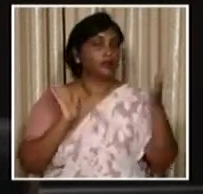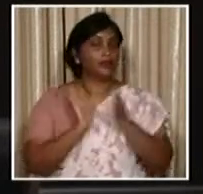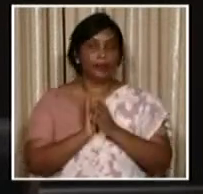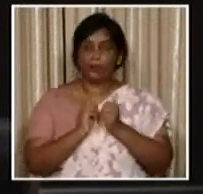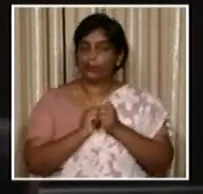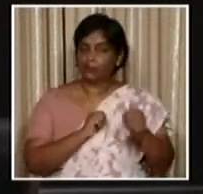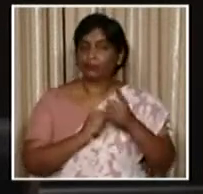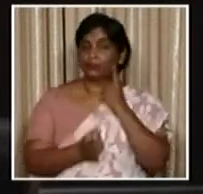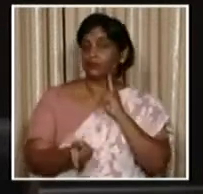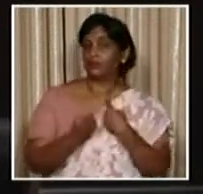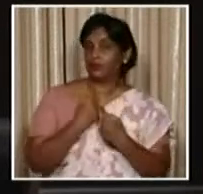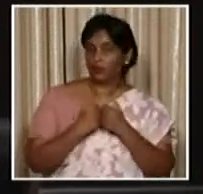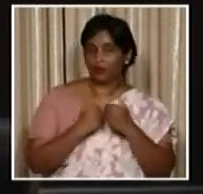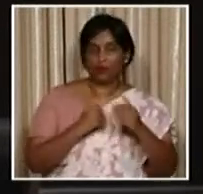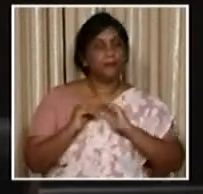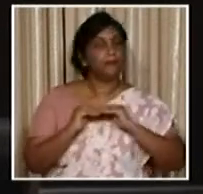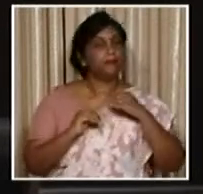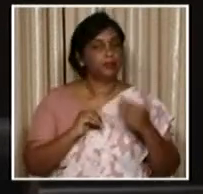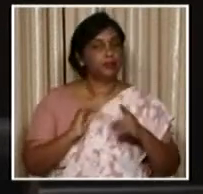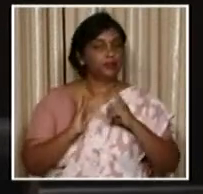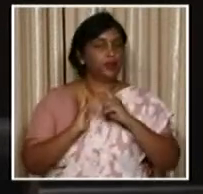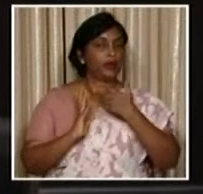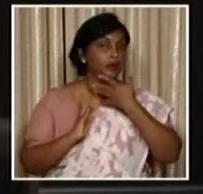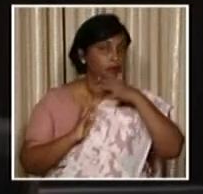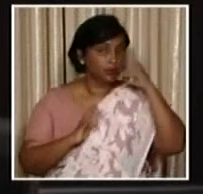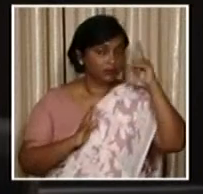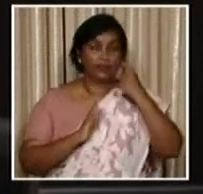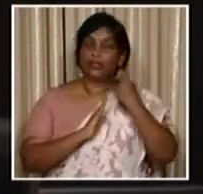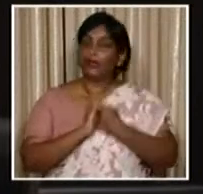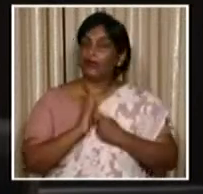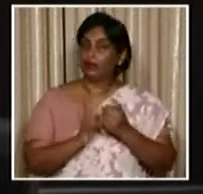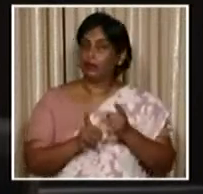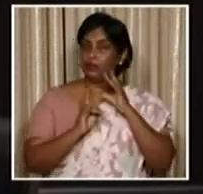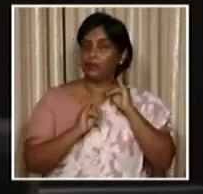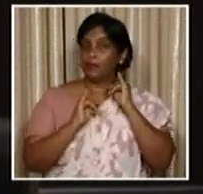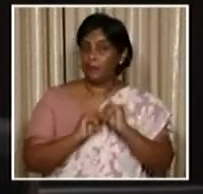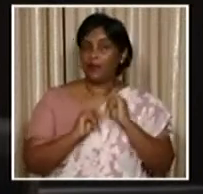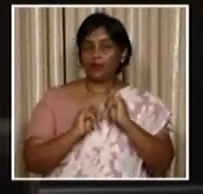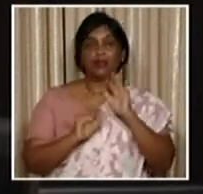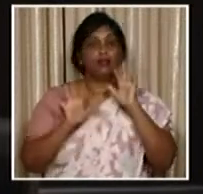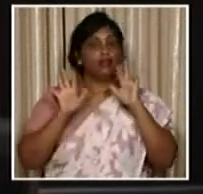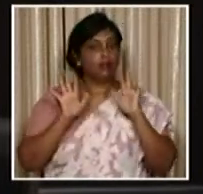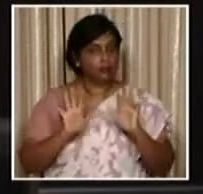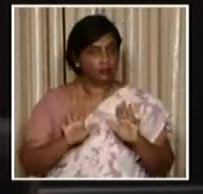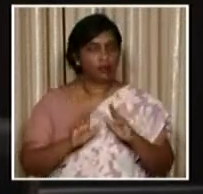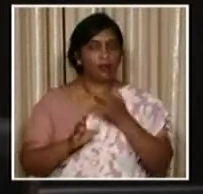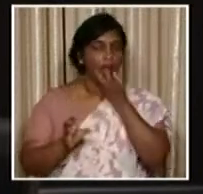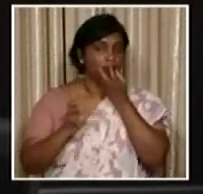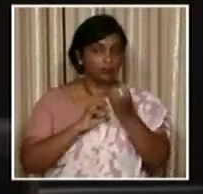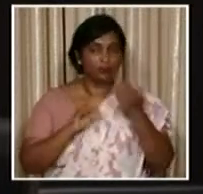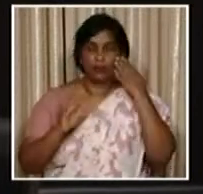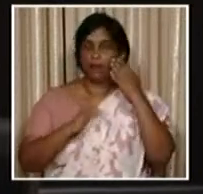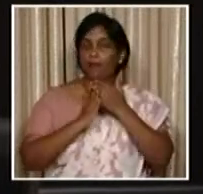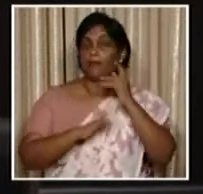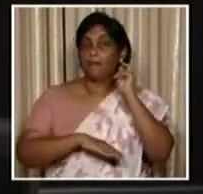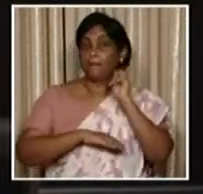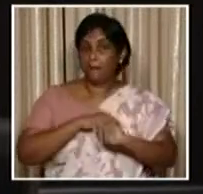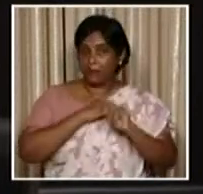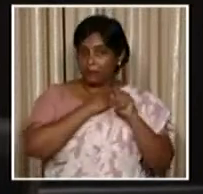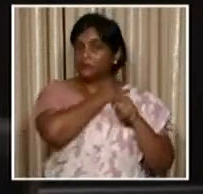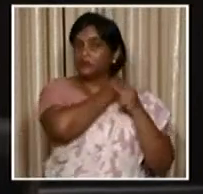කළ පරීක්ෂණ වලින් පසු එක්සත් ජනපදයේ නීතිය යටතේ අපරාධ 9ක් සඳහා ප්‍රහාරයට කුමන්ත්‍රණය